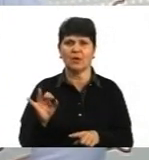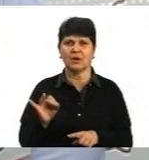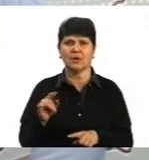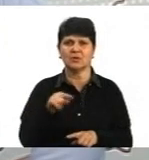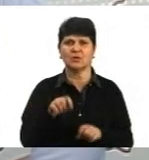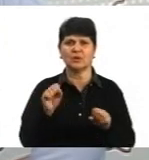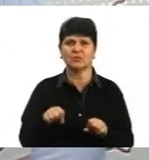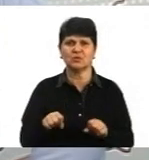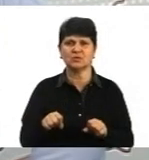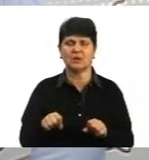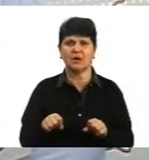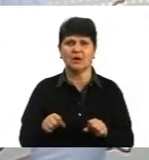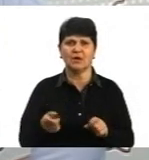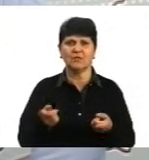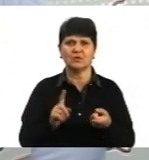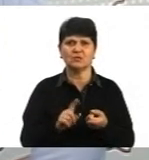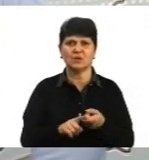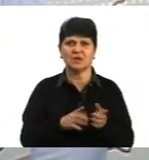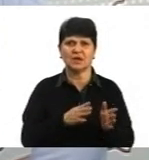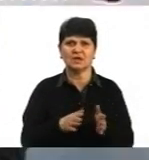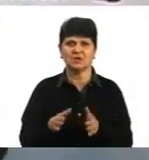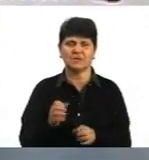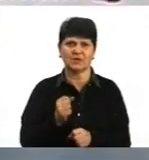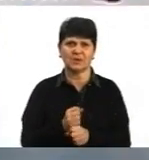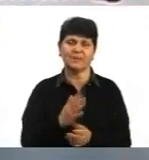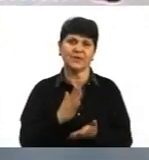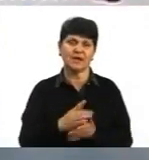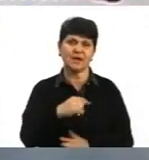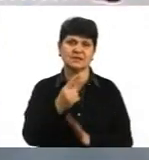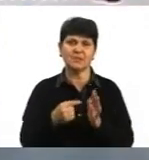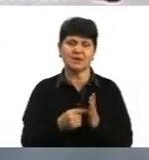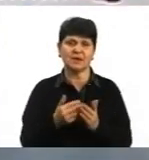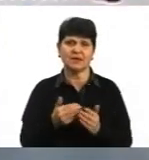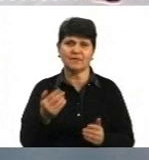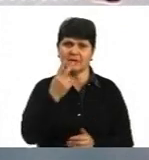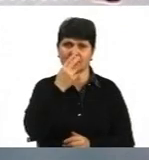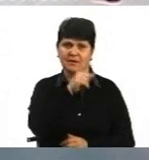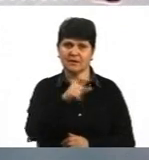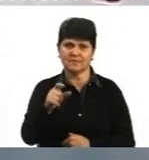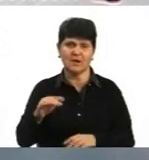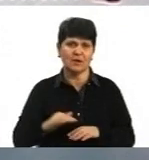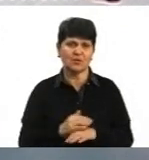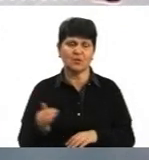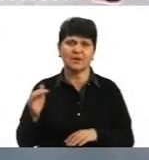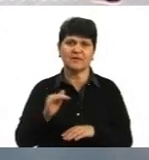включати в режим роботи. Є запитання від глядача. Доброго вечора, ми вас чуємо. Ставте своє запитання.